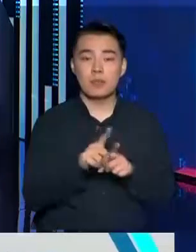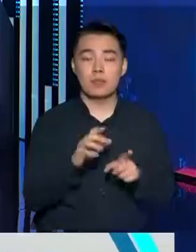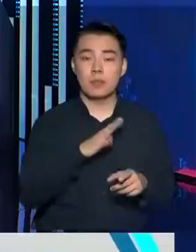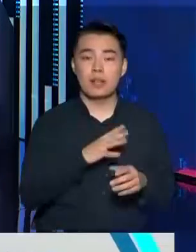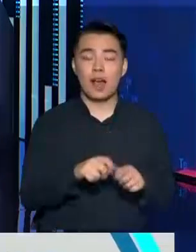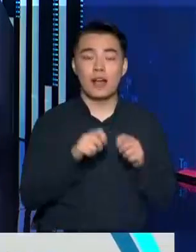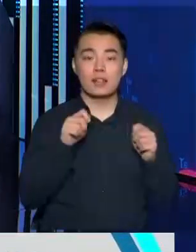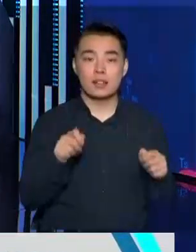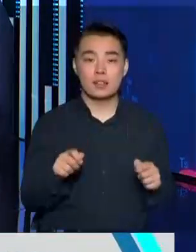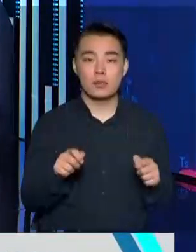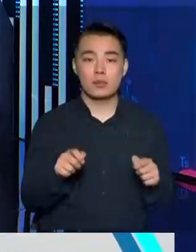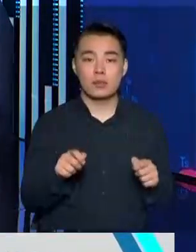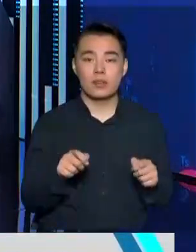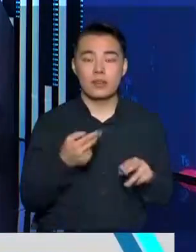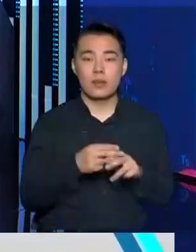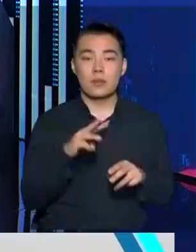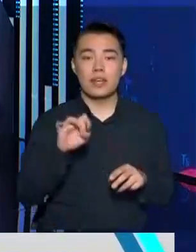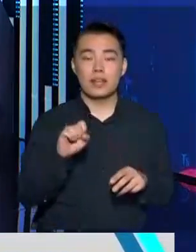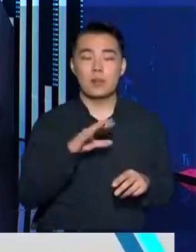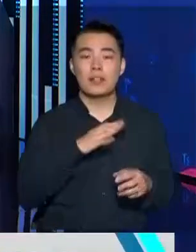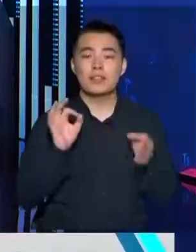организованы те меры